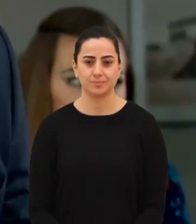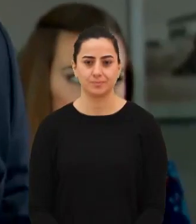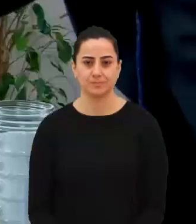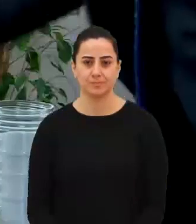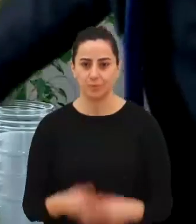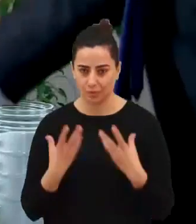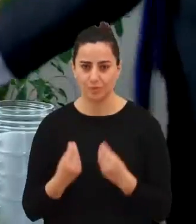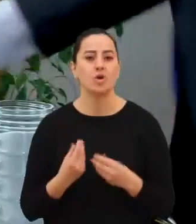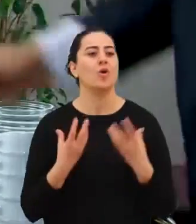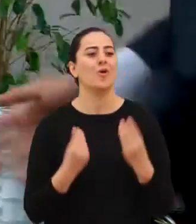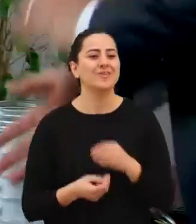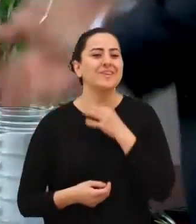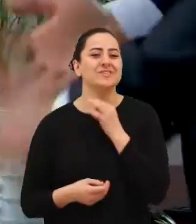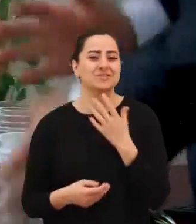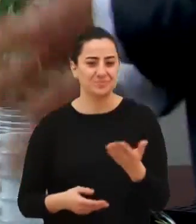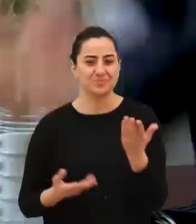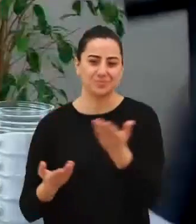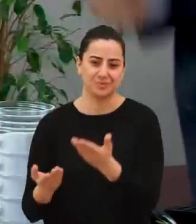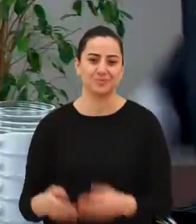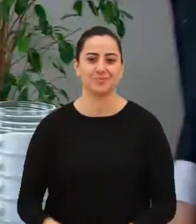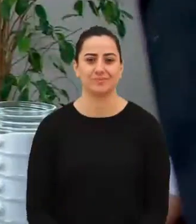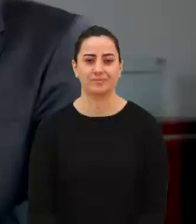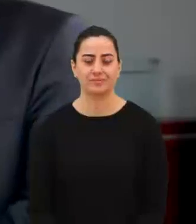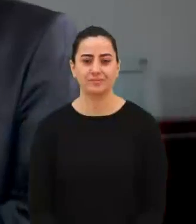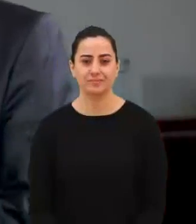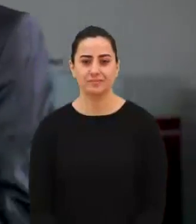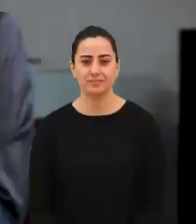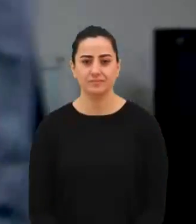Oldu mu? Çok teşekkür ediyorum. Sağ olsun. Buyurun yerine geçebilirsin.